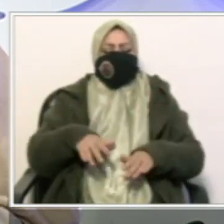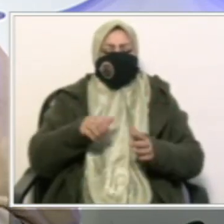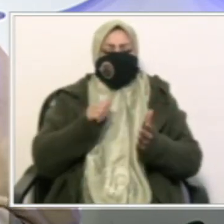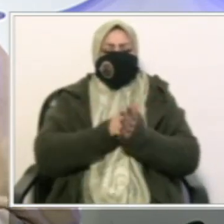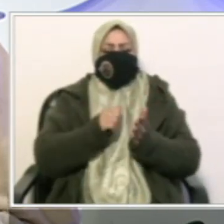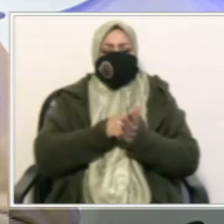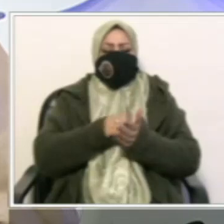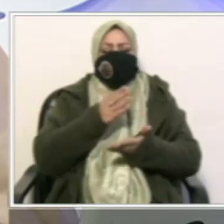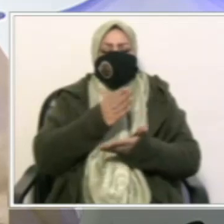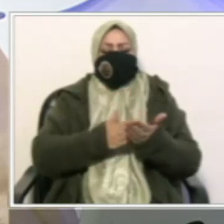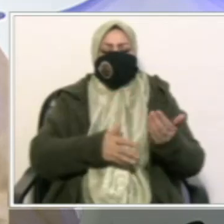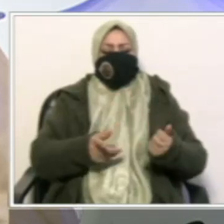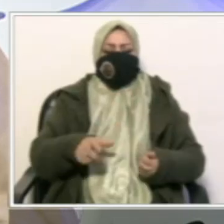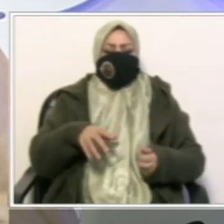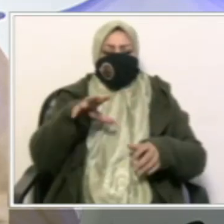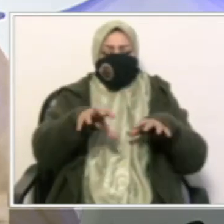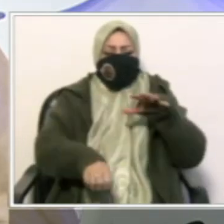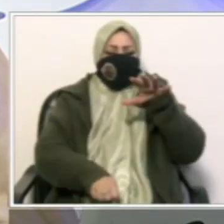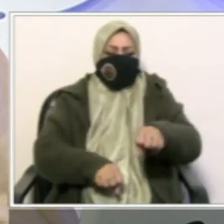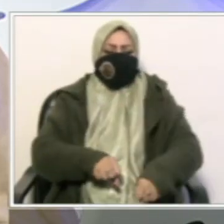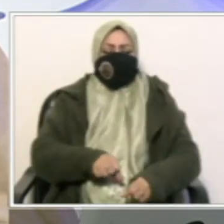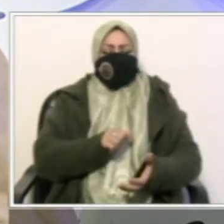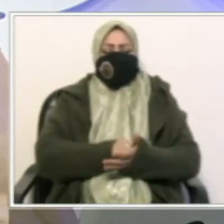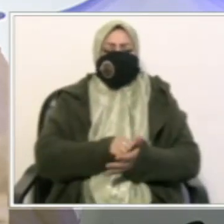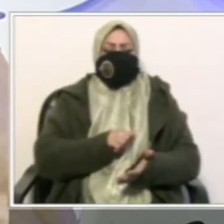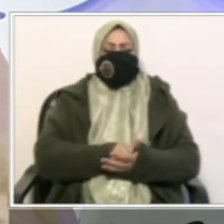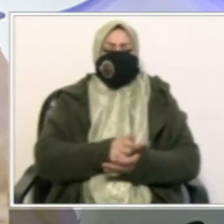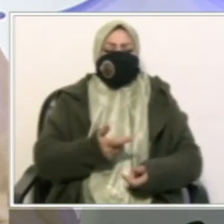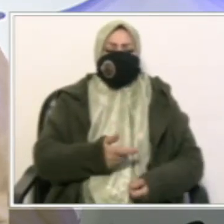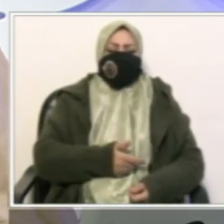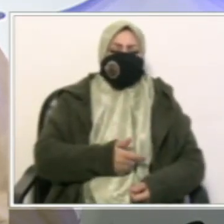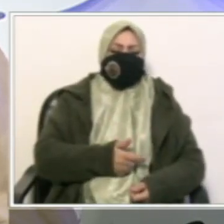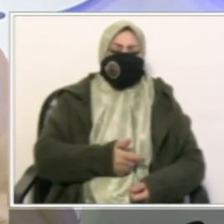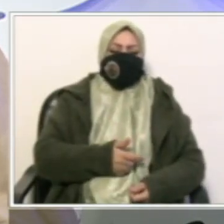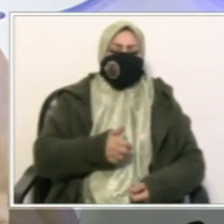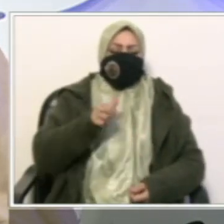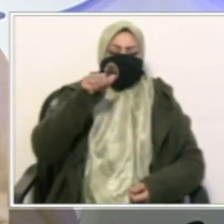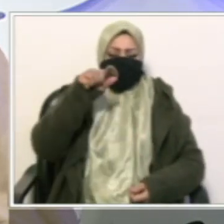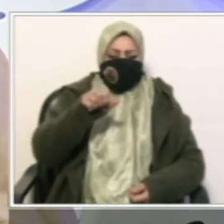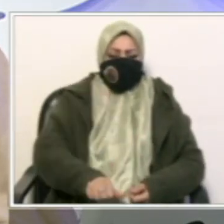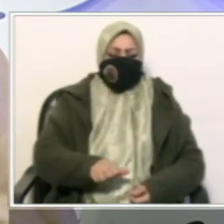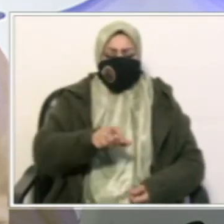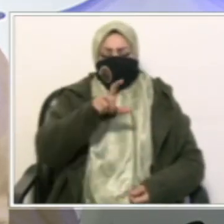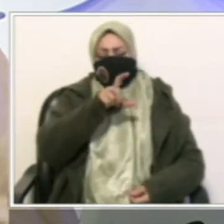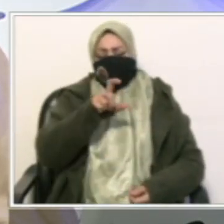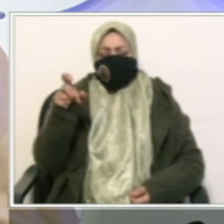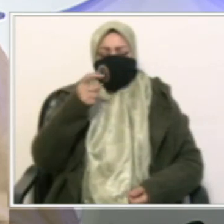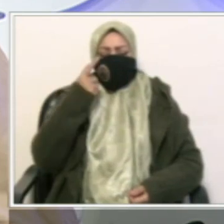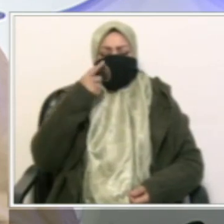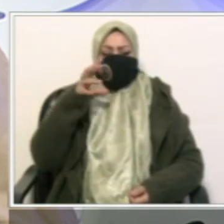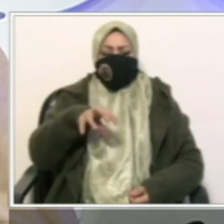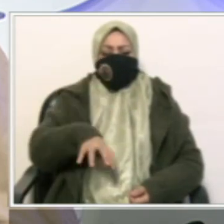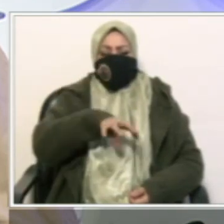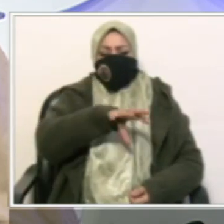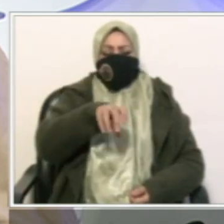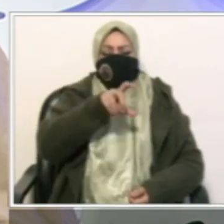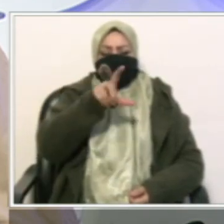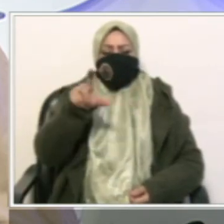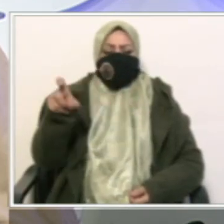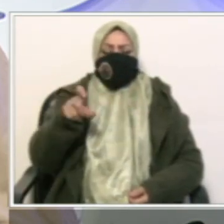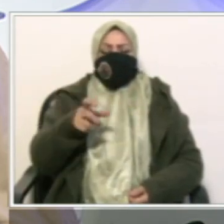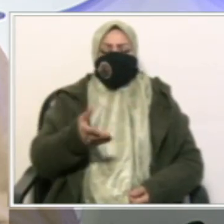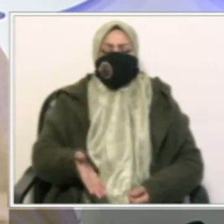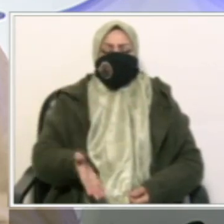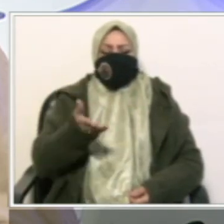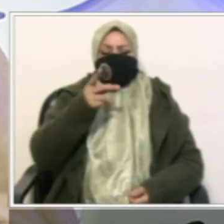للرقبة، غاصب لبلد الإسلام، غاصب لمهبط من مهابط الوحي، غاصب لبيت